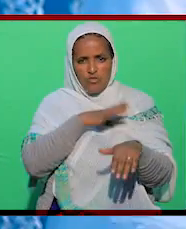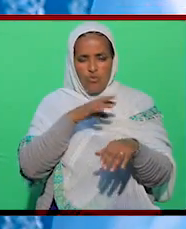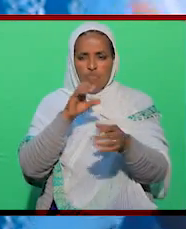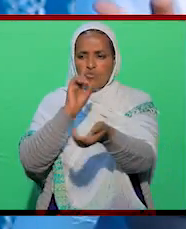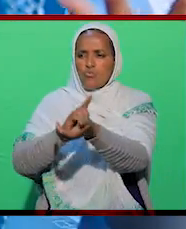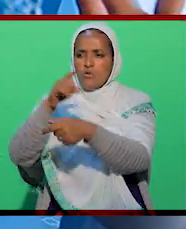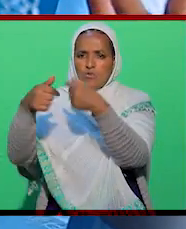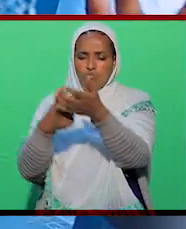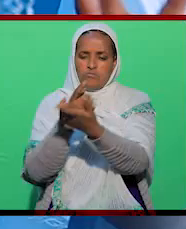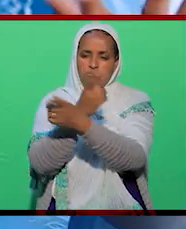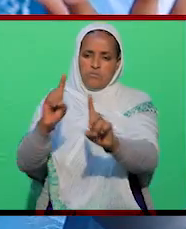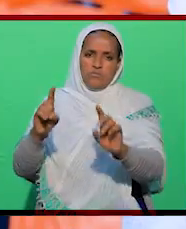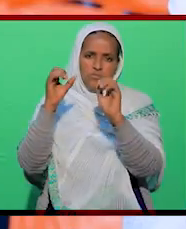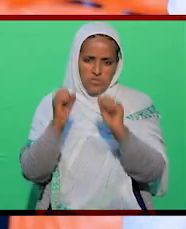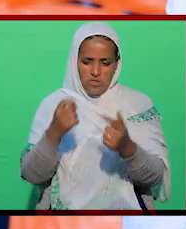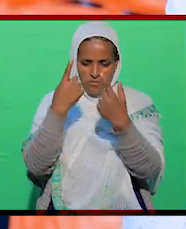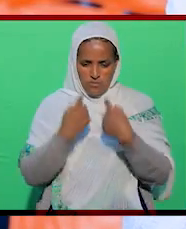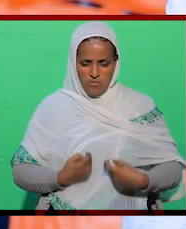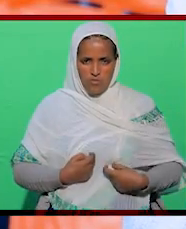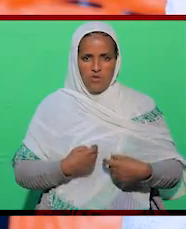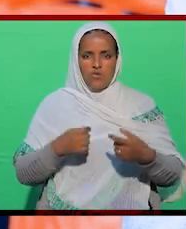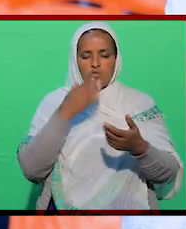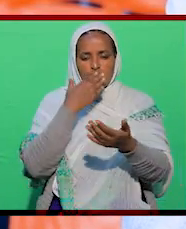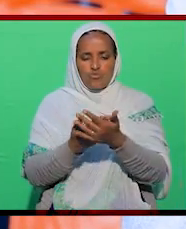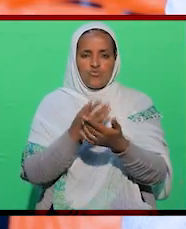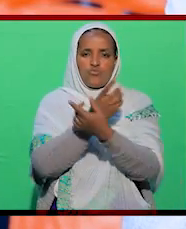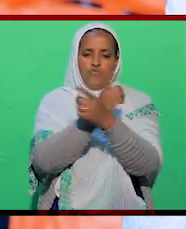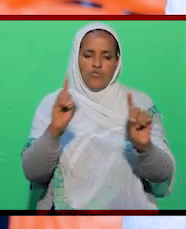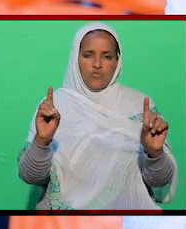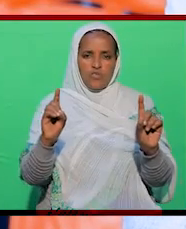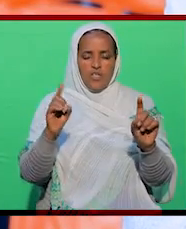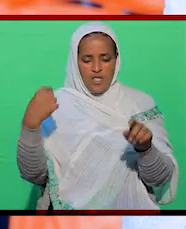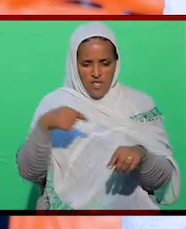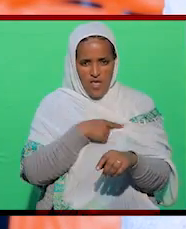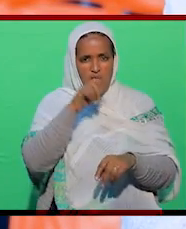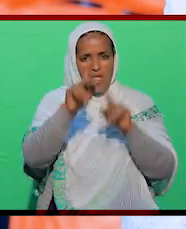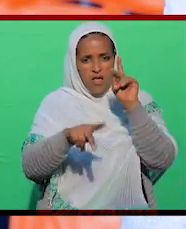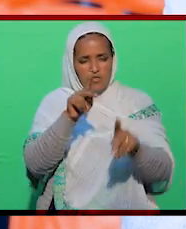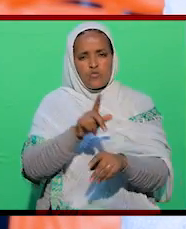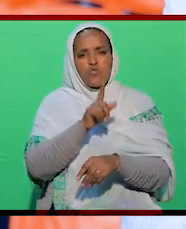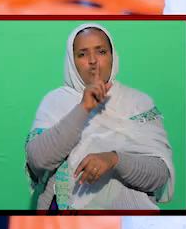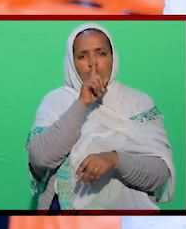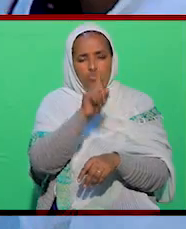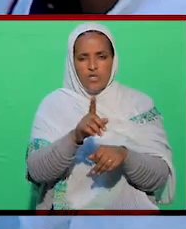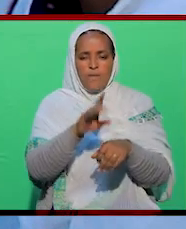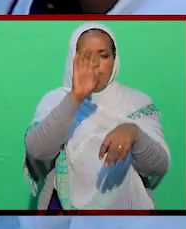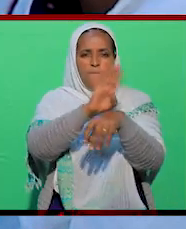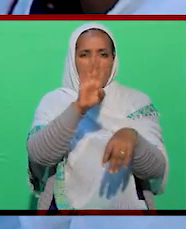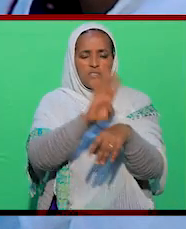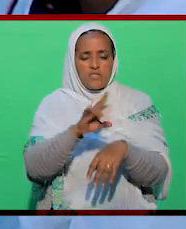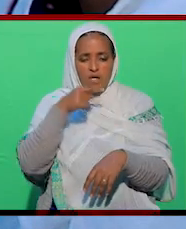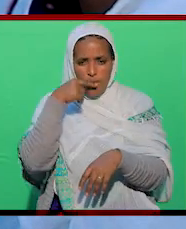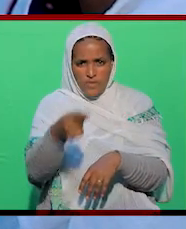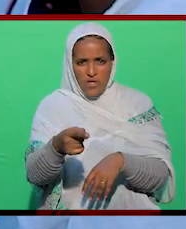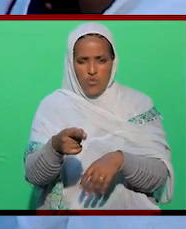እኮ በሐኪም ቤትም እኮ ሊፈወስ ይችላል። እንደ በእውነቱ ግን የሚያሳዝነው በሐኪም ቤት ጥሩ ፈውስ ነው ያለ እና የእኛ ህዝብ በእውነቱ